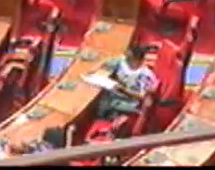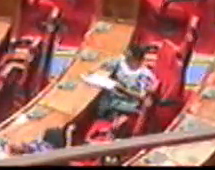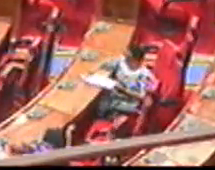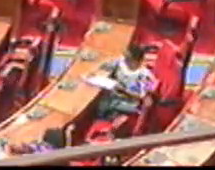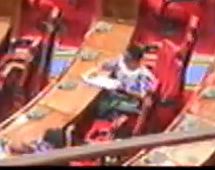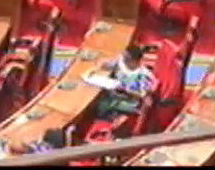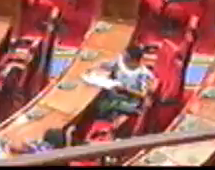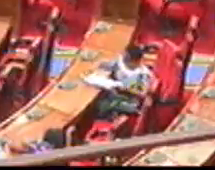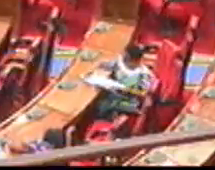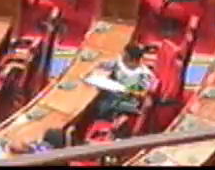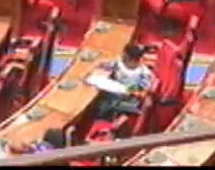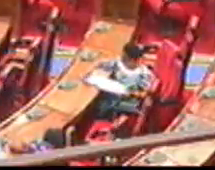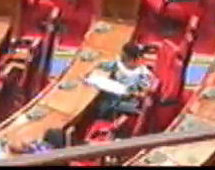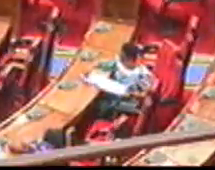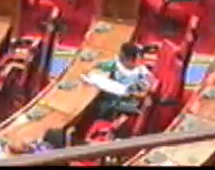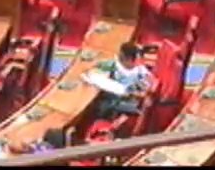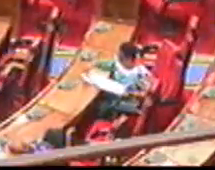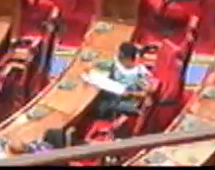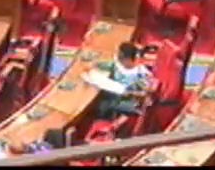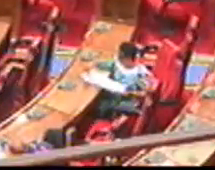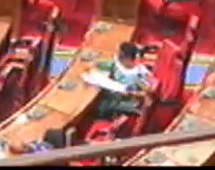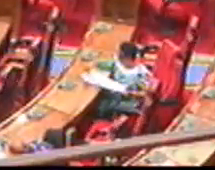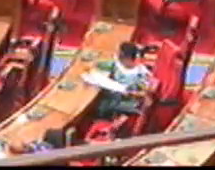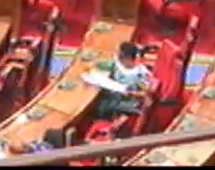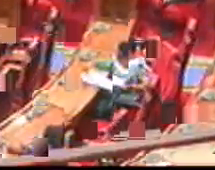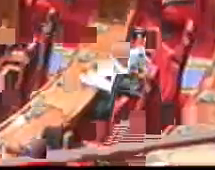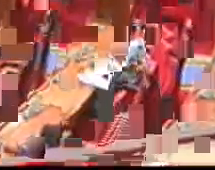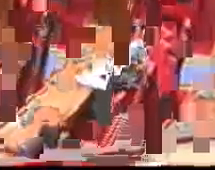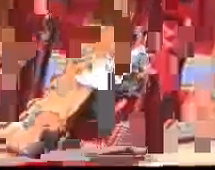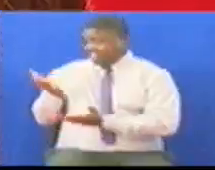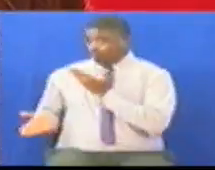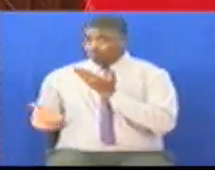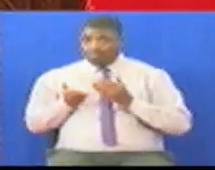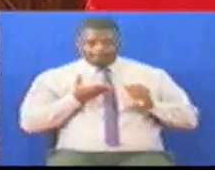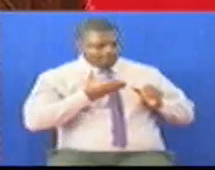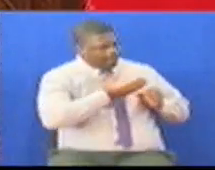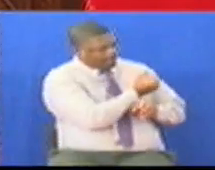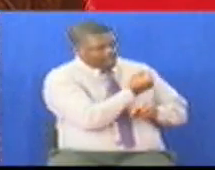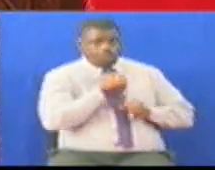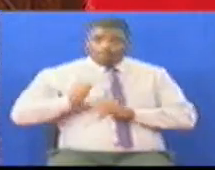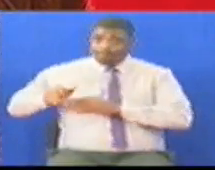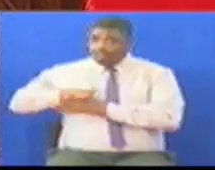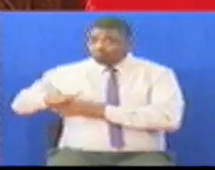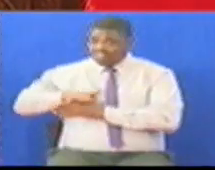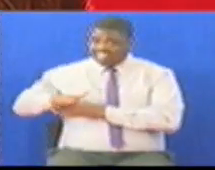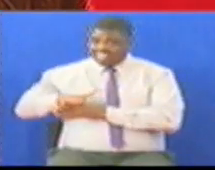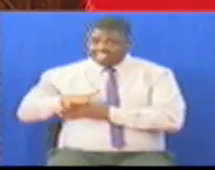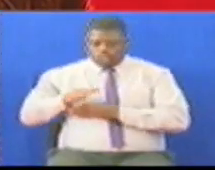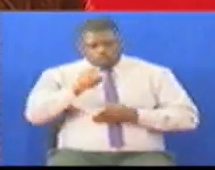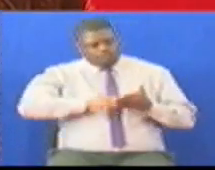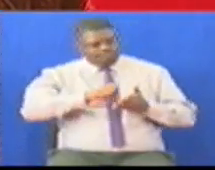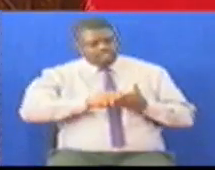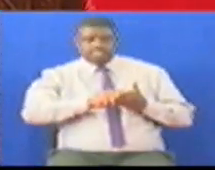wa kamati, naomba kuweka mezani maoni ya kamati ya bunge utumishi na utawala bora kwa mwaka wa